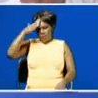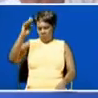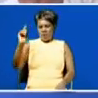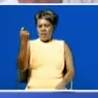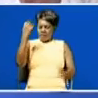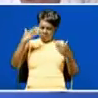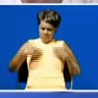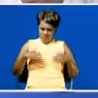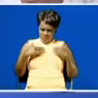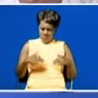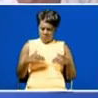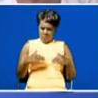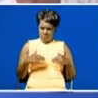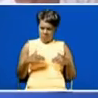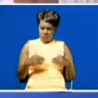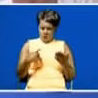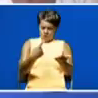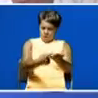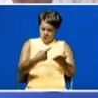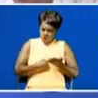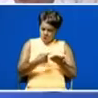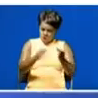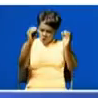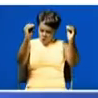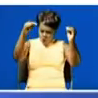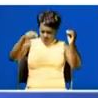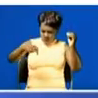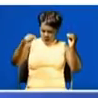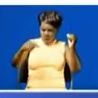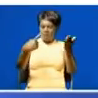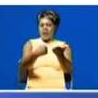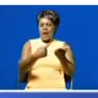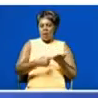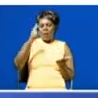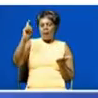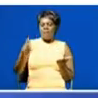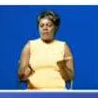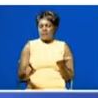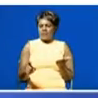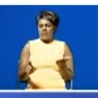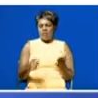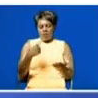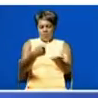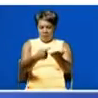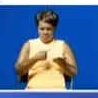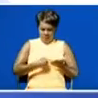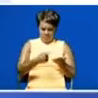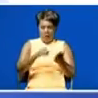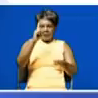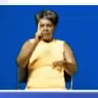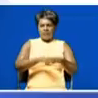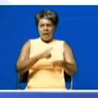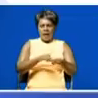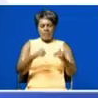Kenyans, if you don't get dialogue now, dialogue is a must. You may do dialogue when you're already